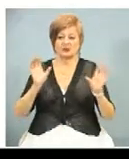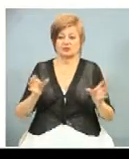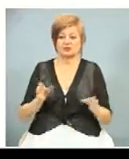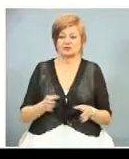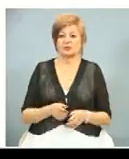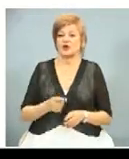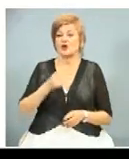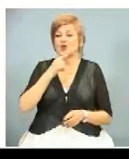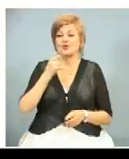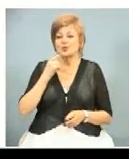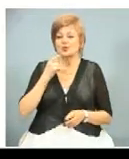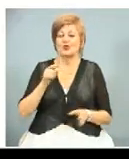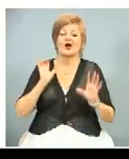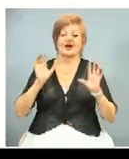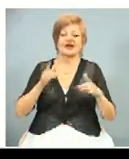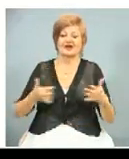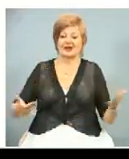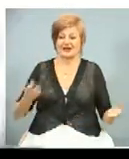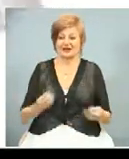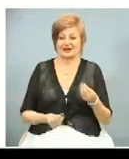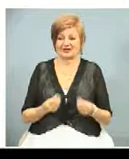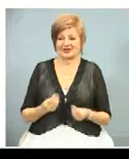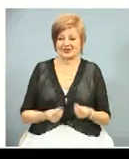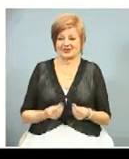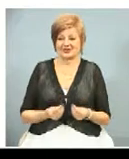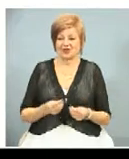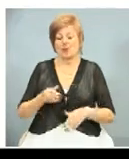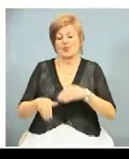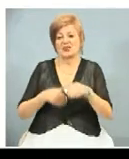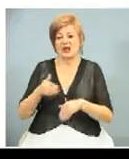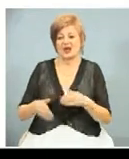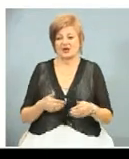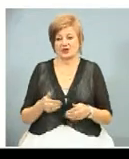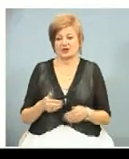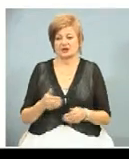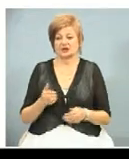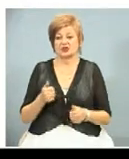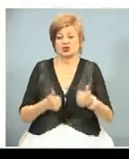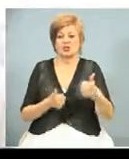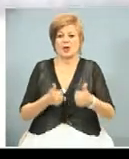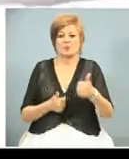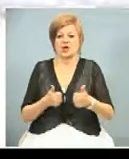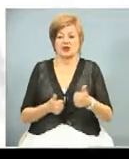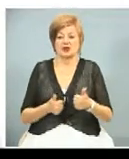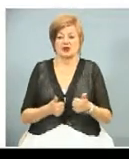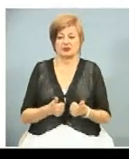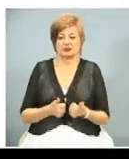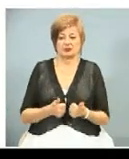болы. В разные игры. В бассейн. Это соперник.